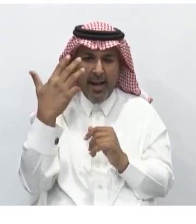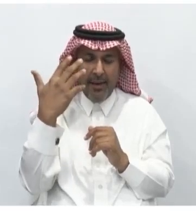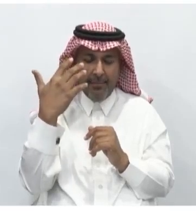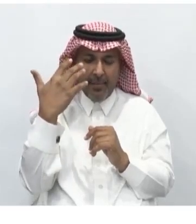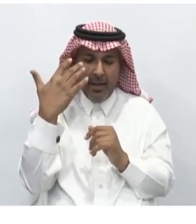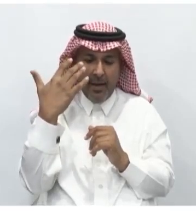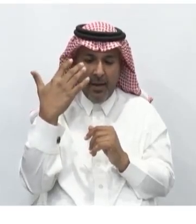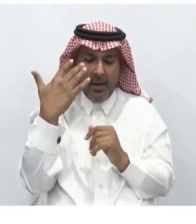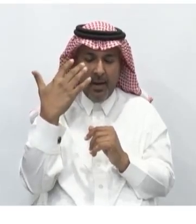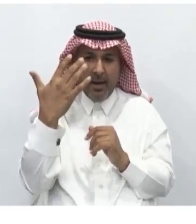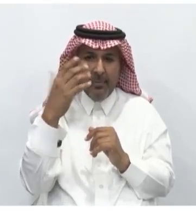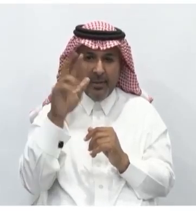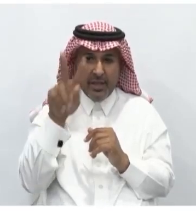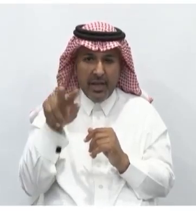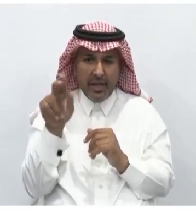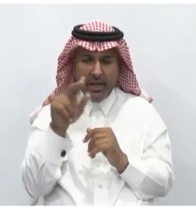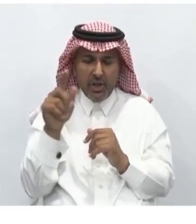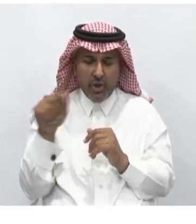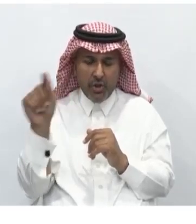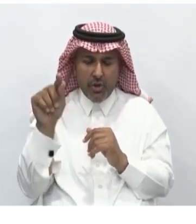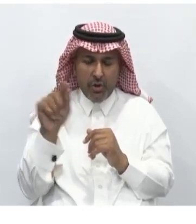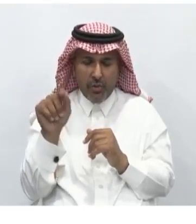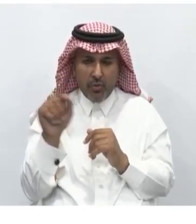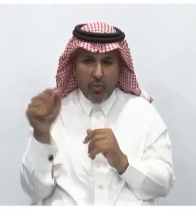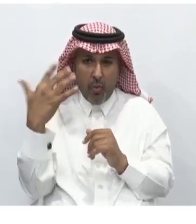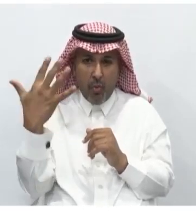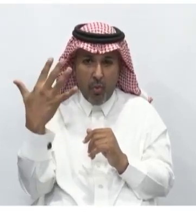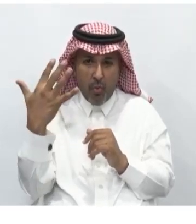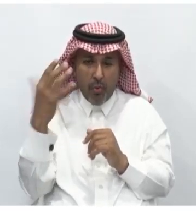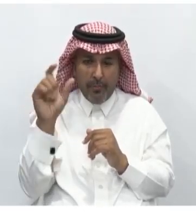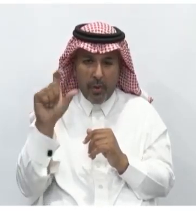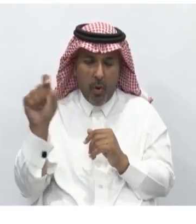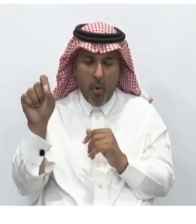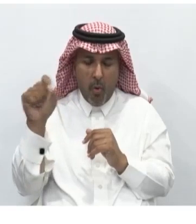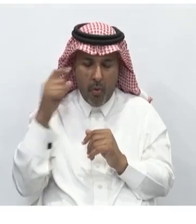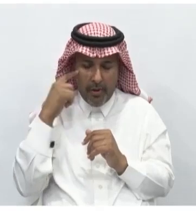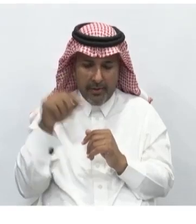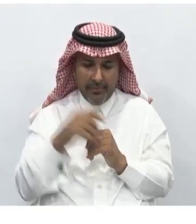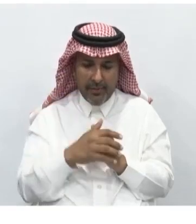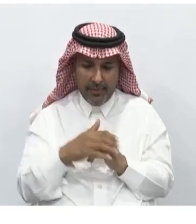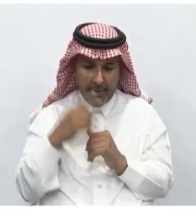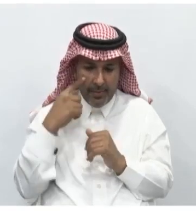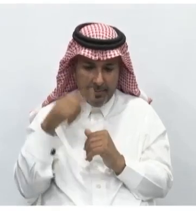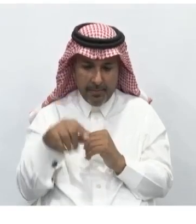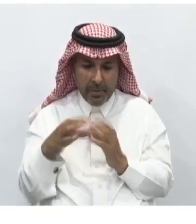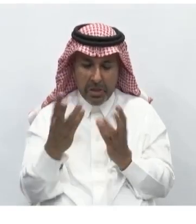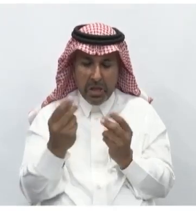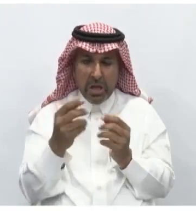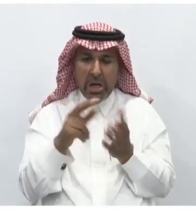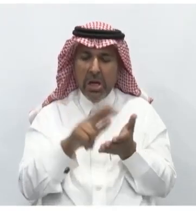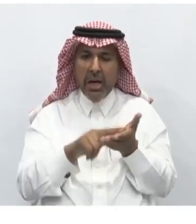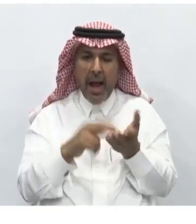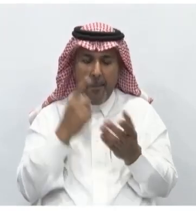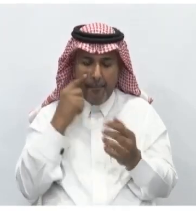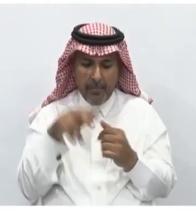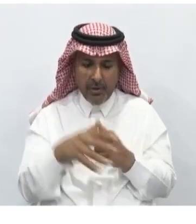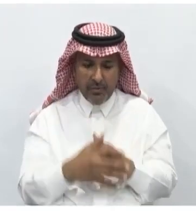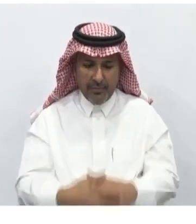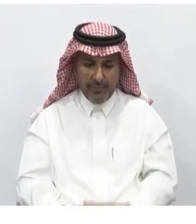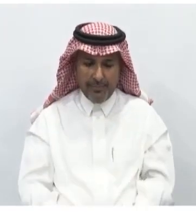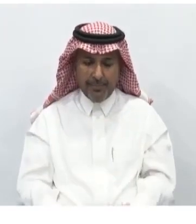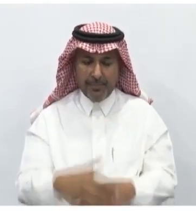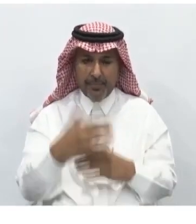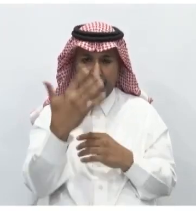0.25 0.025 مول من الماء عند تسخينه. طبعًا بحساب بسيط سنقول